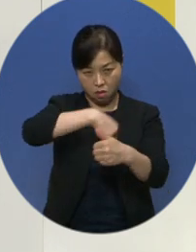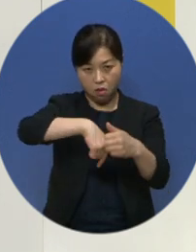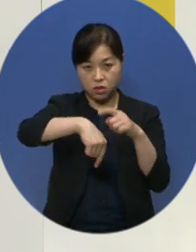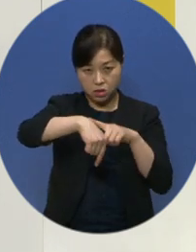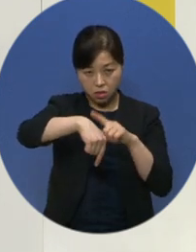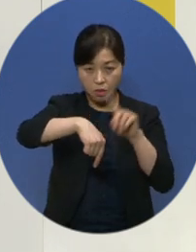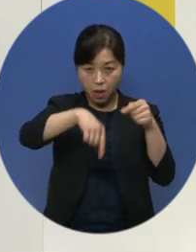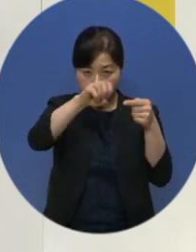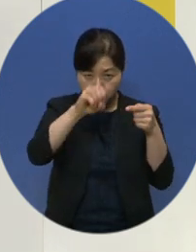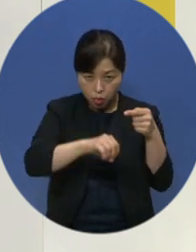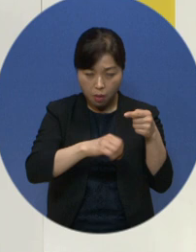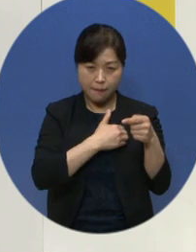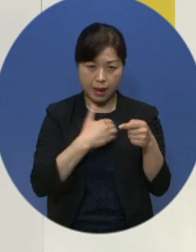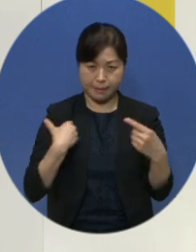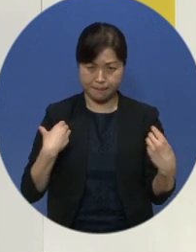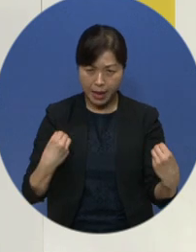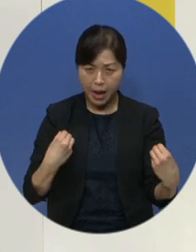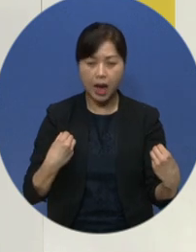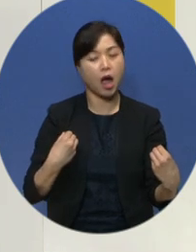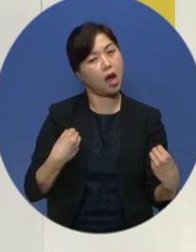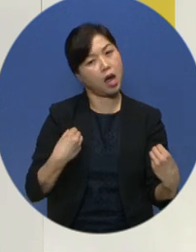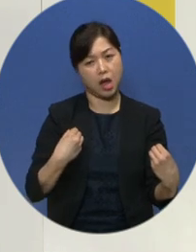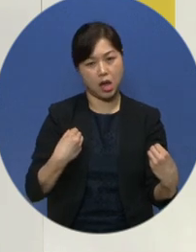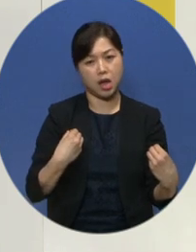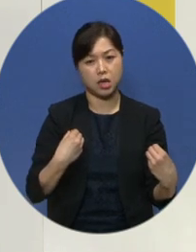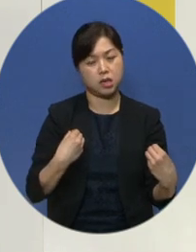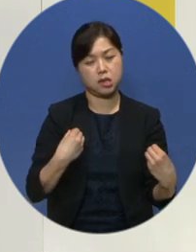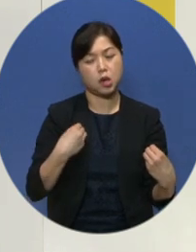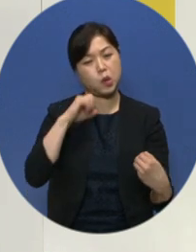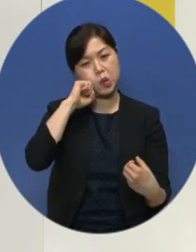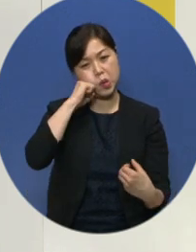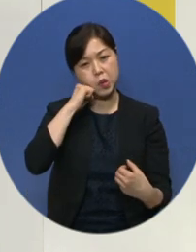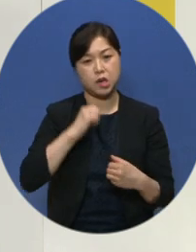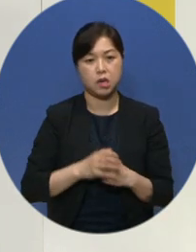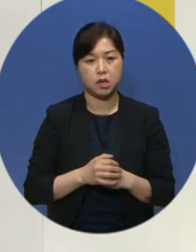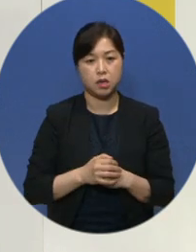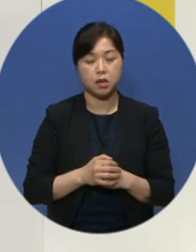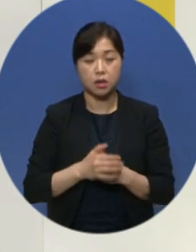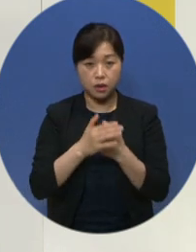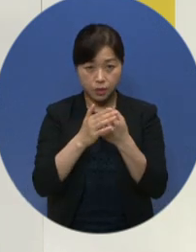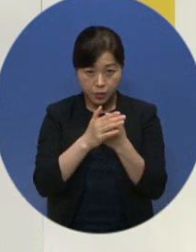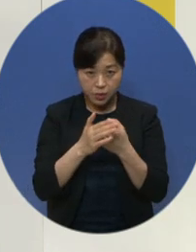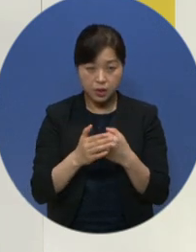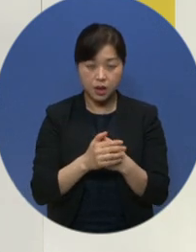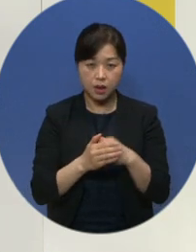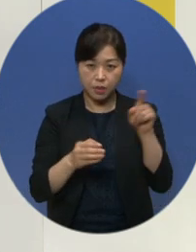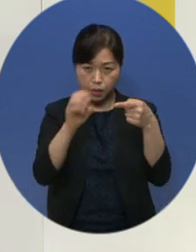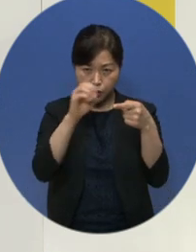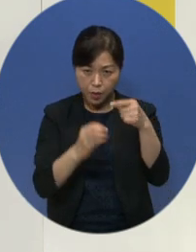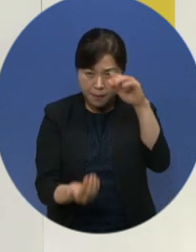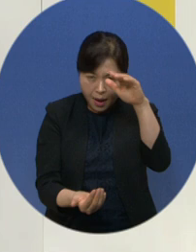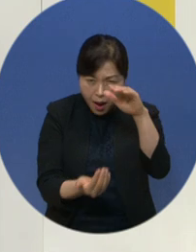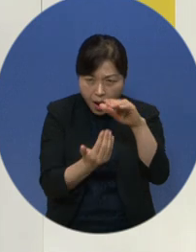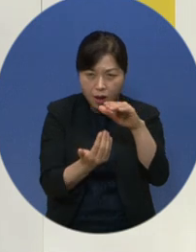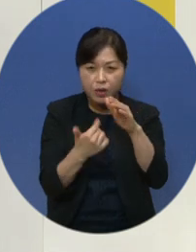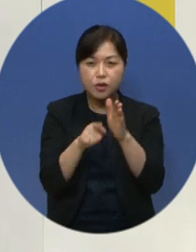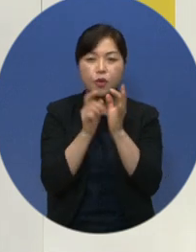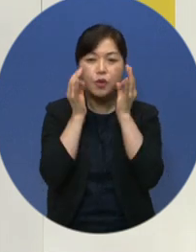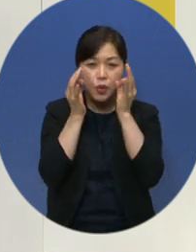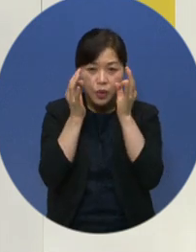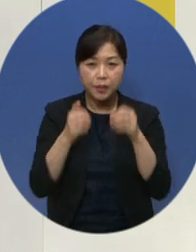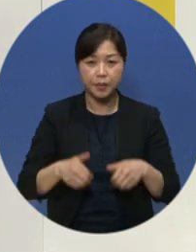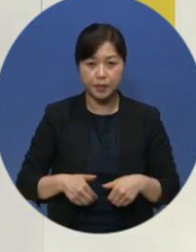힘들다 이거나 이제 그것을 이제 그 거기 가까이 갈 수 있도록 노력하는 게 중요하겠죠